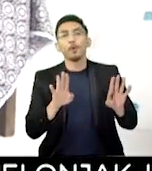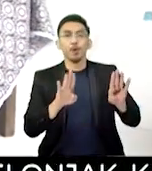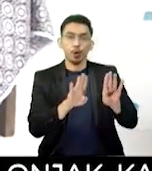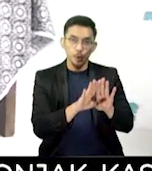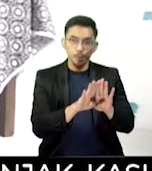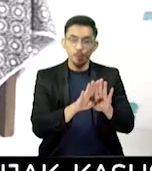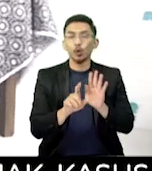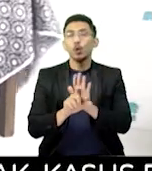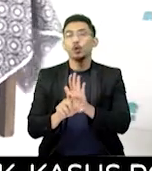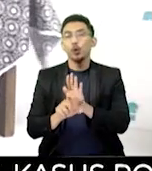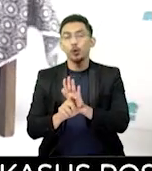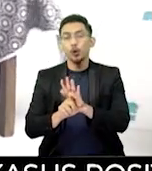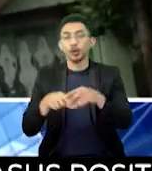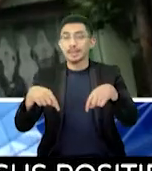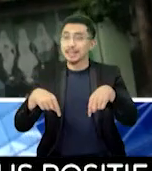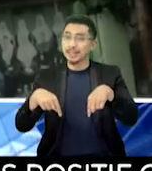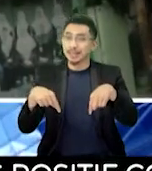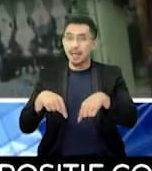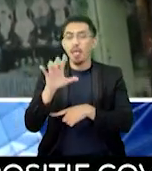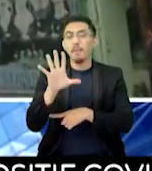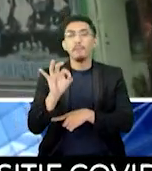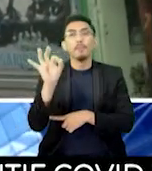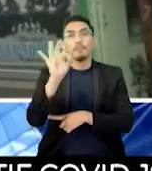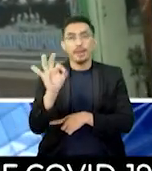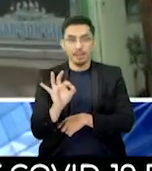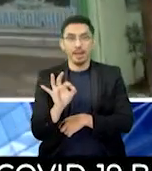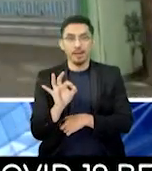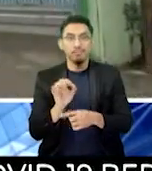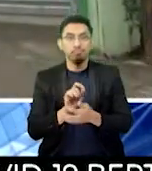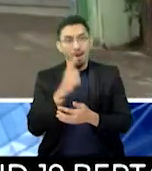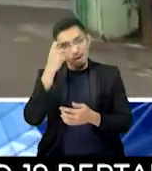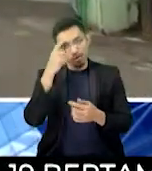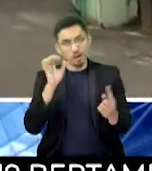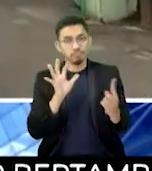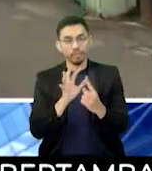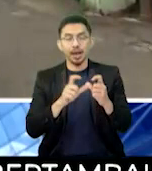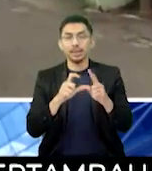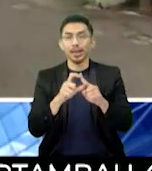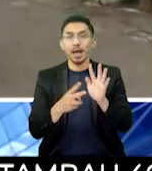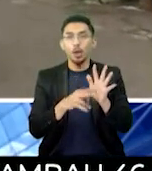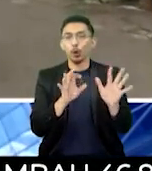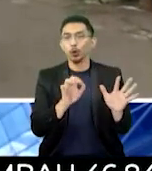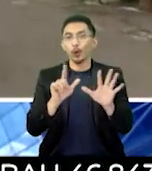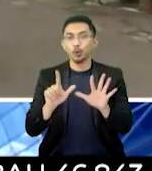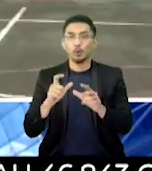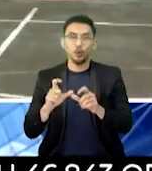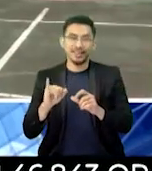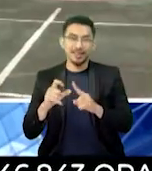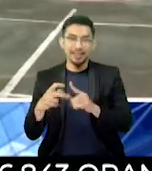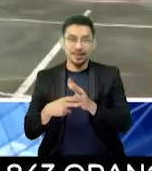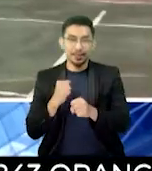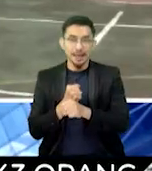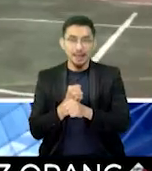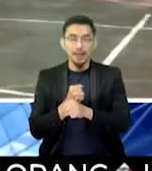berubah menjadi 50% saya saja di SDN 07 Cideng Jakarta Pusat terhitung sejak 4 Feb 2002 puluh